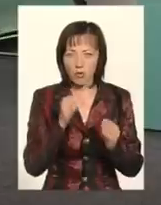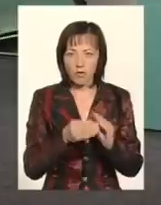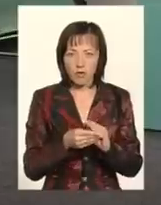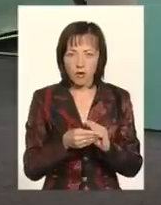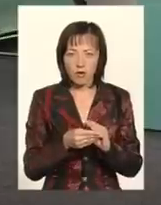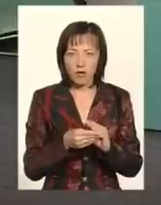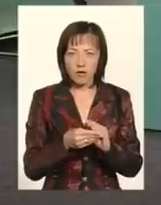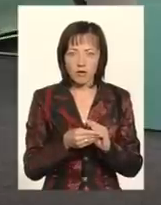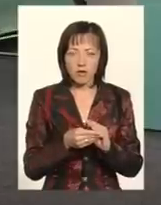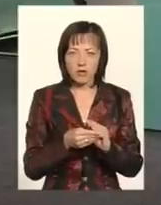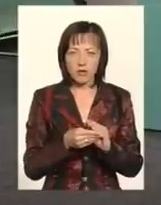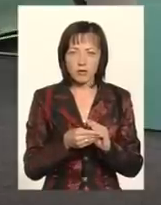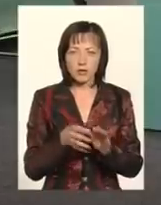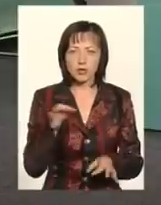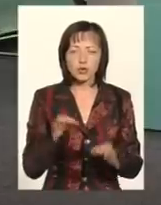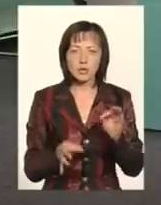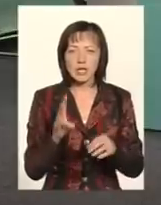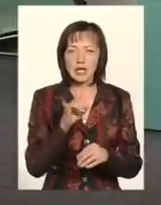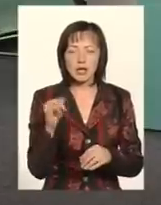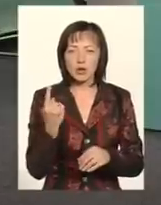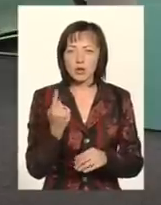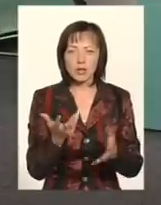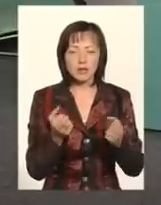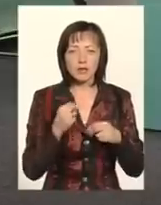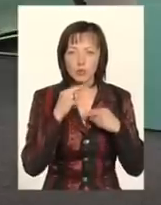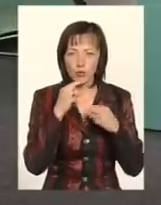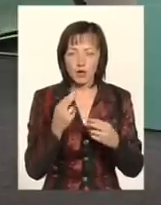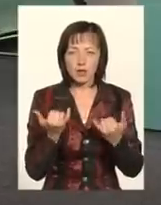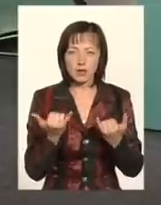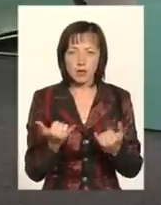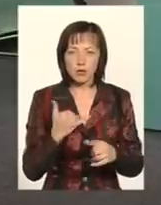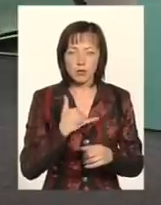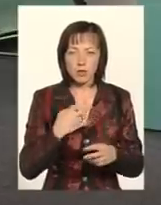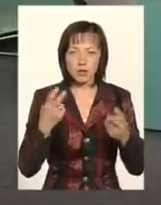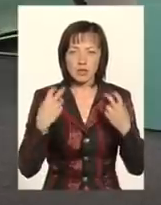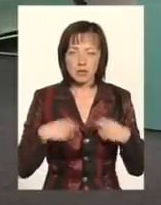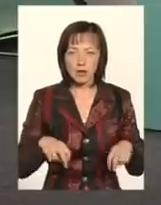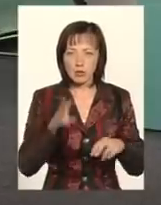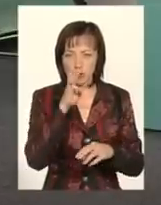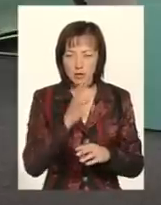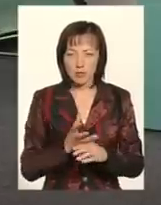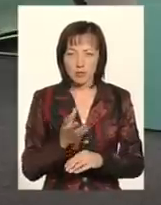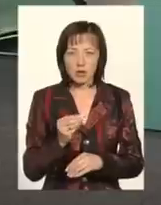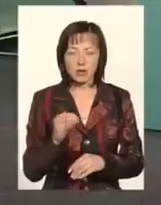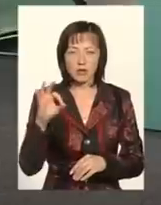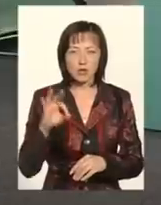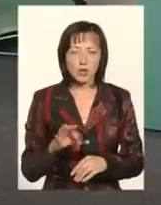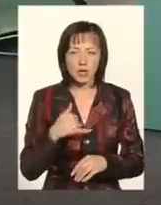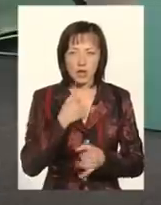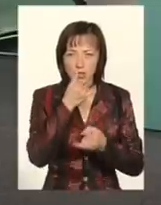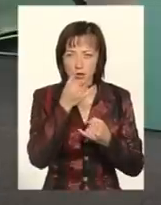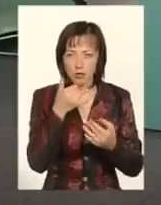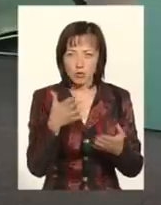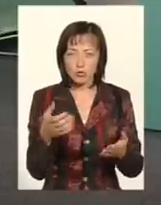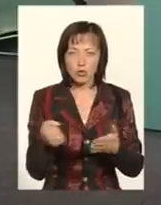були суди суд ні один не взяв до уваги і зараз з мене стягують зараз кошти і я не можу тут